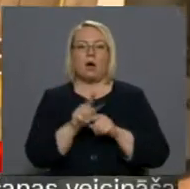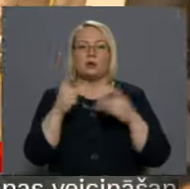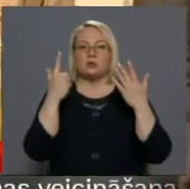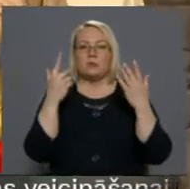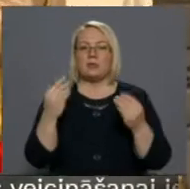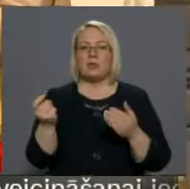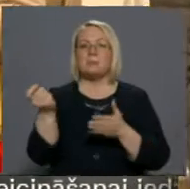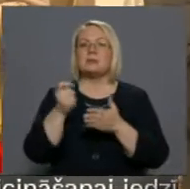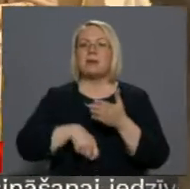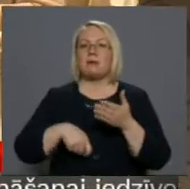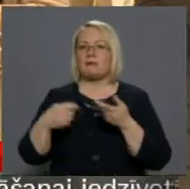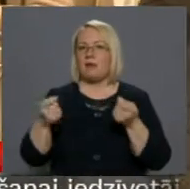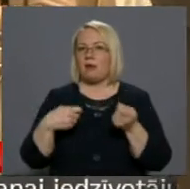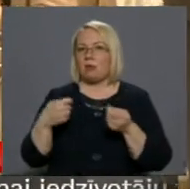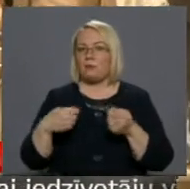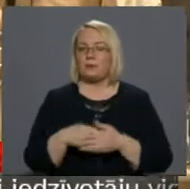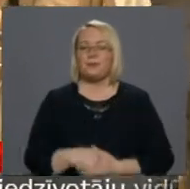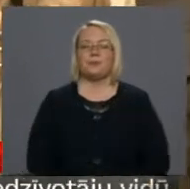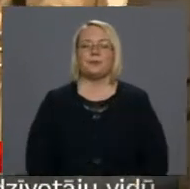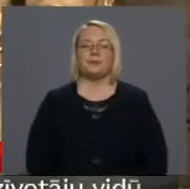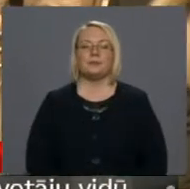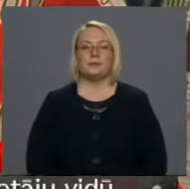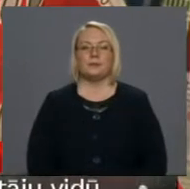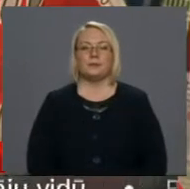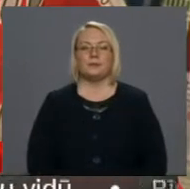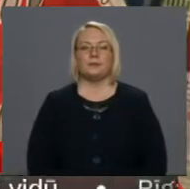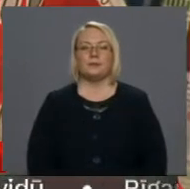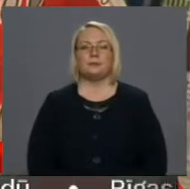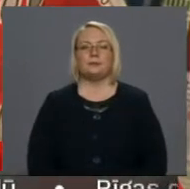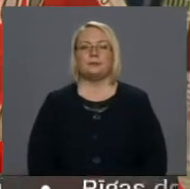dienām slēgt tirdzniecības vietu. Zanda Ozola Balode, Ivans Milovs, Latvijas televīzija.